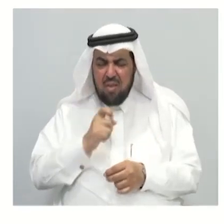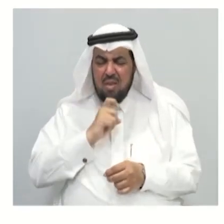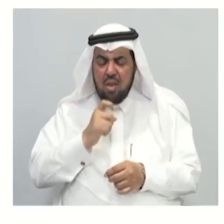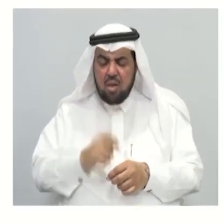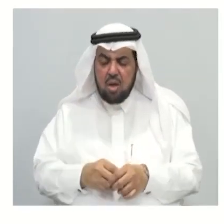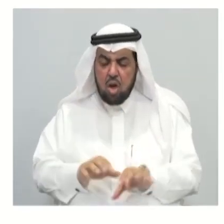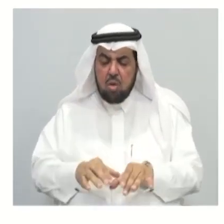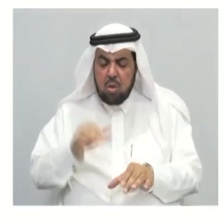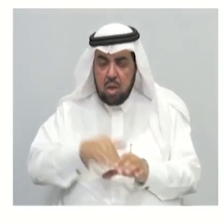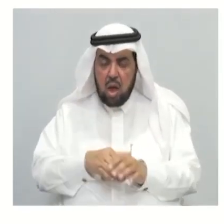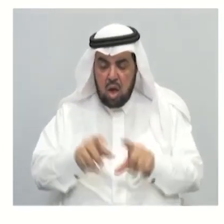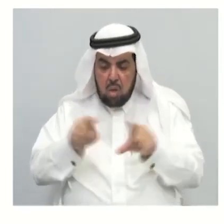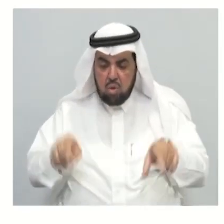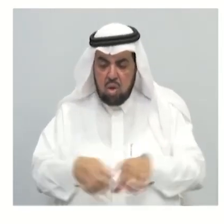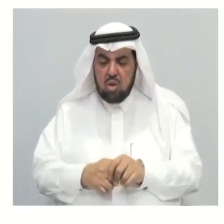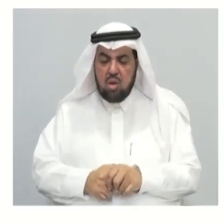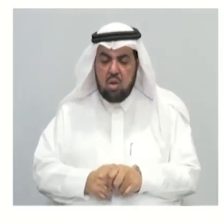ان نكتب القيمه داخل